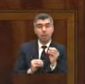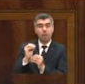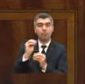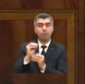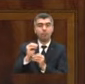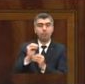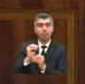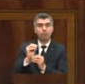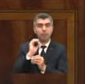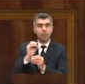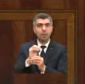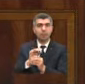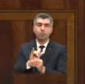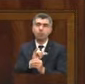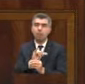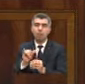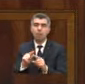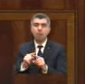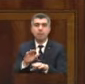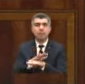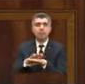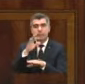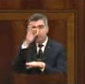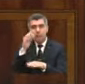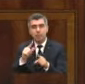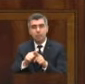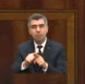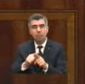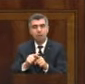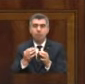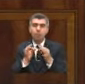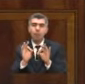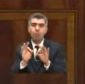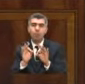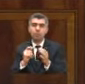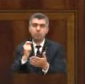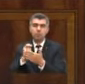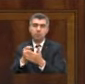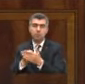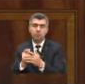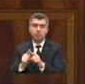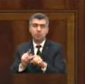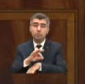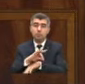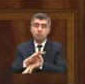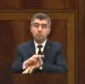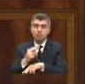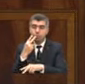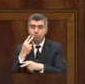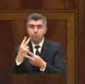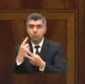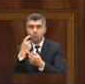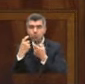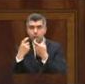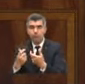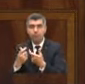الصحية بدون سياسة دوائية تلبي الحاجات الصحية والاقتصادية، بإحداث وكالة مستقلة لضبط وتقنين قطاع